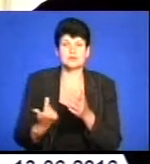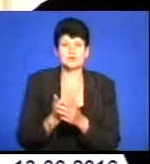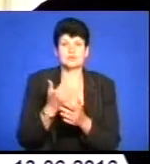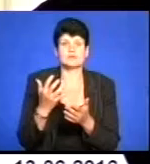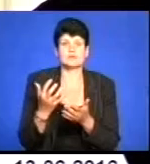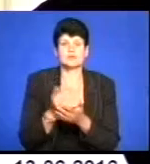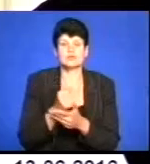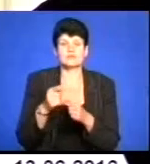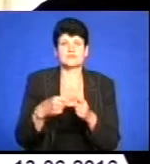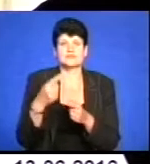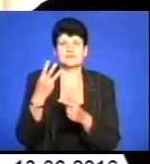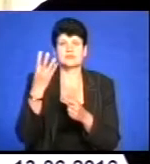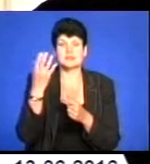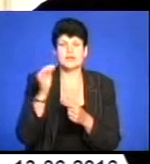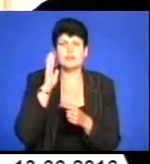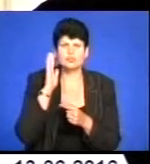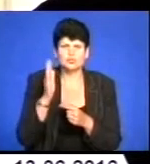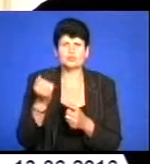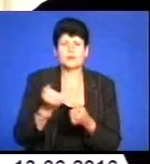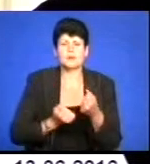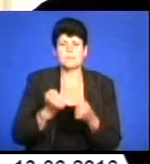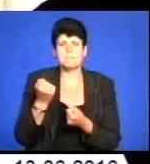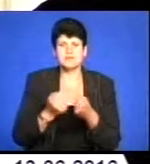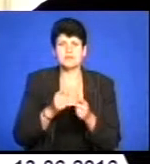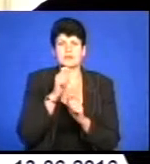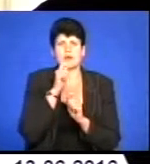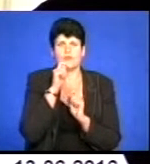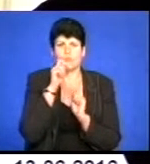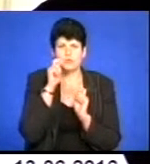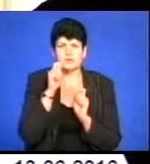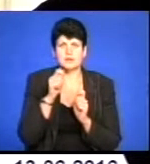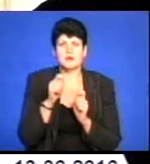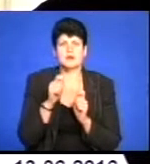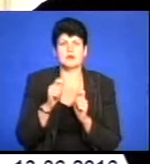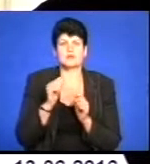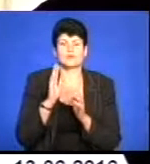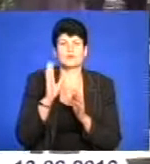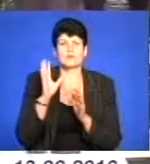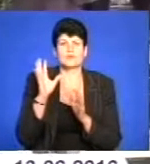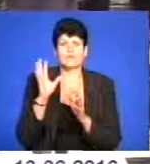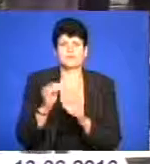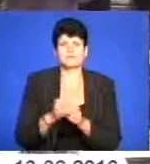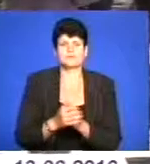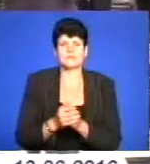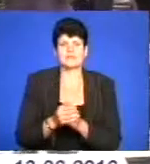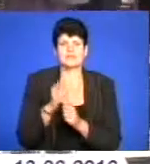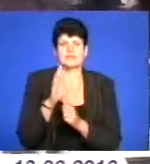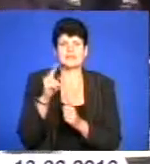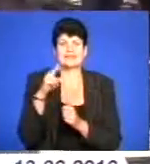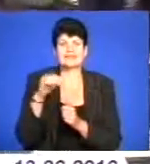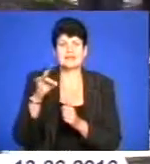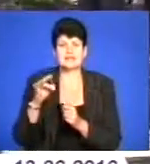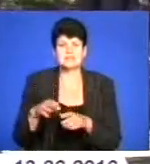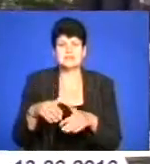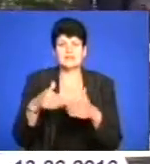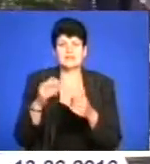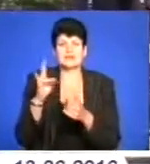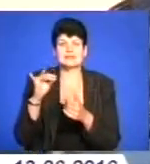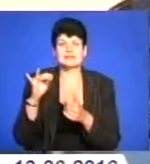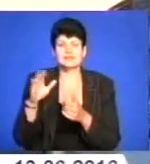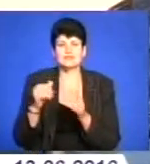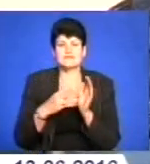з того здання перейшли на Чорновола. Да. Там я знайшов агентів, все, хлопці мені знайшли, де вони. Вони вже телефона від мене не